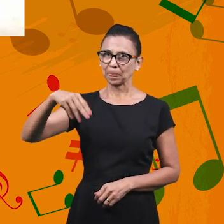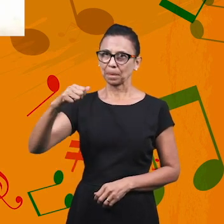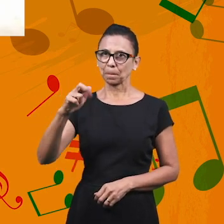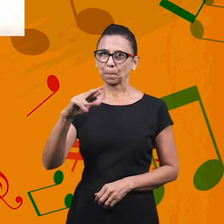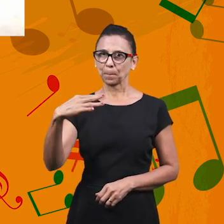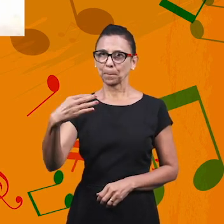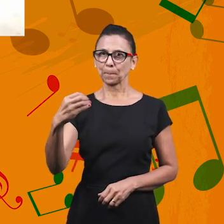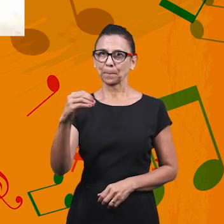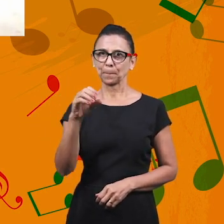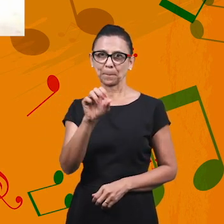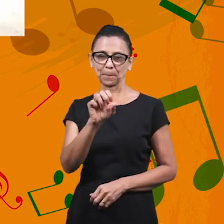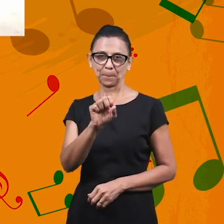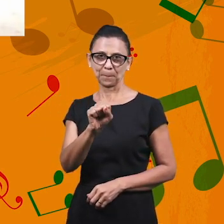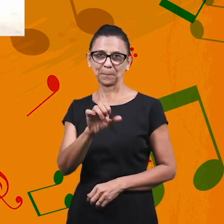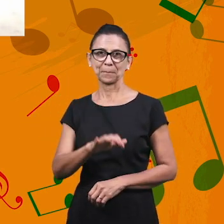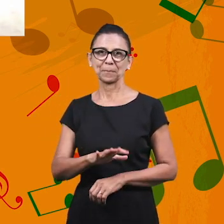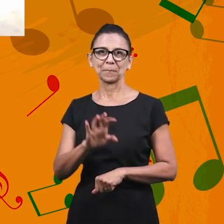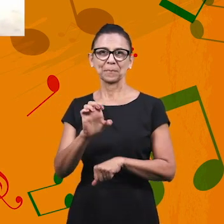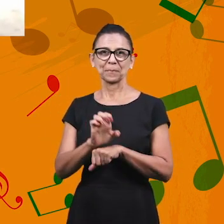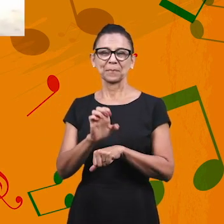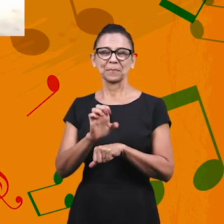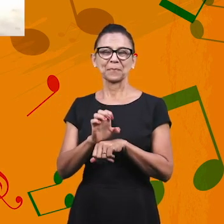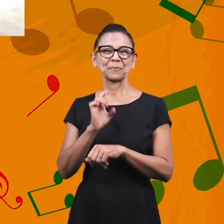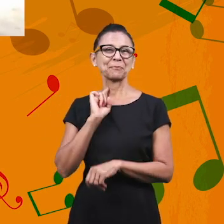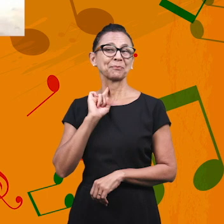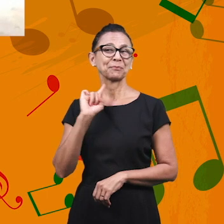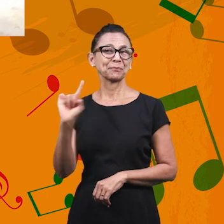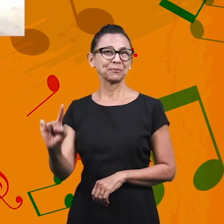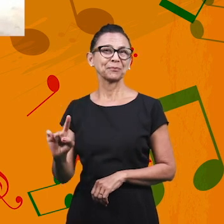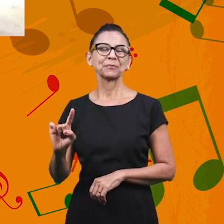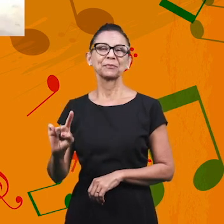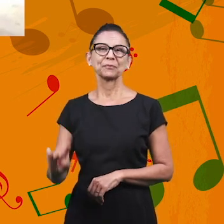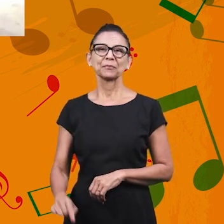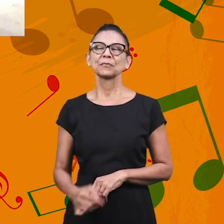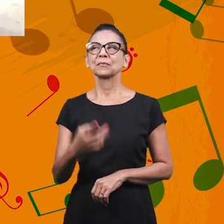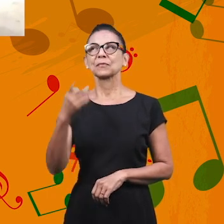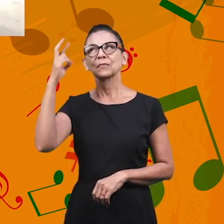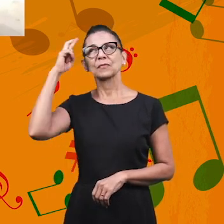Это Маркус Бенджамин из города Ибиа, штат Минас Жерайс.